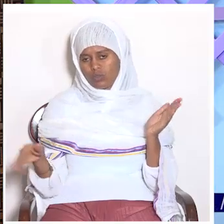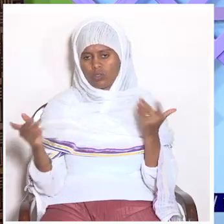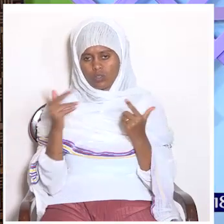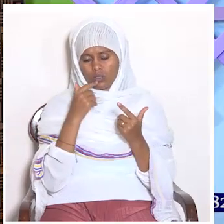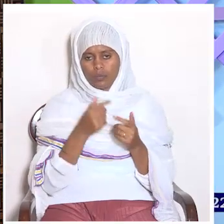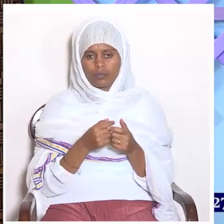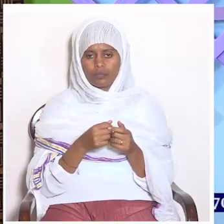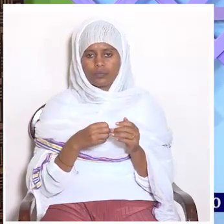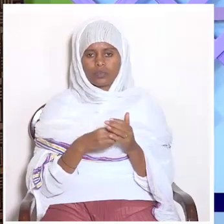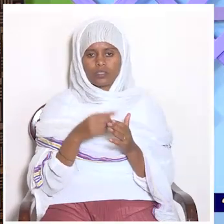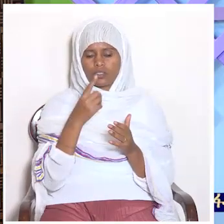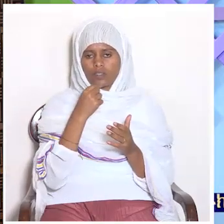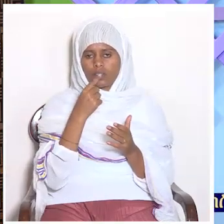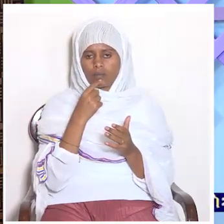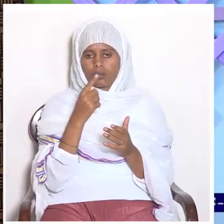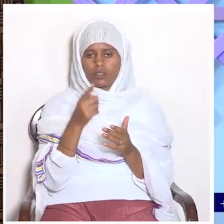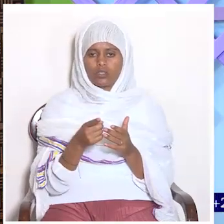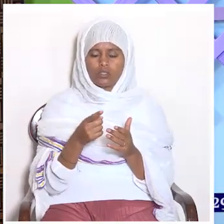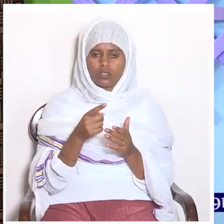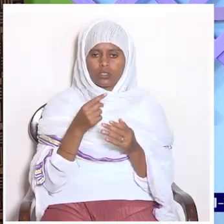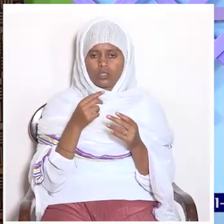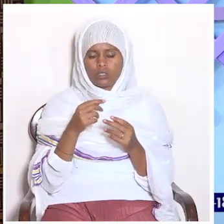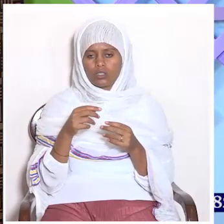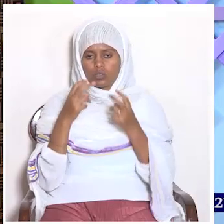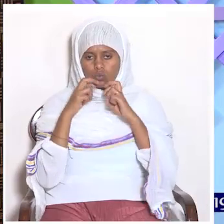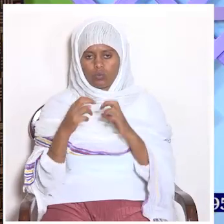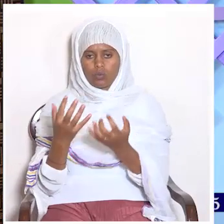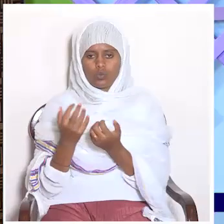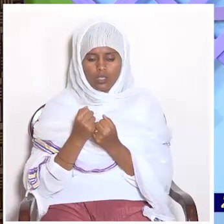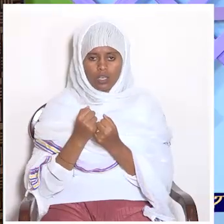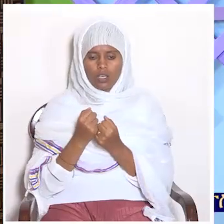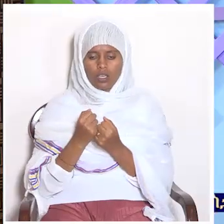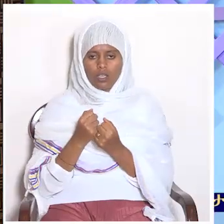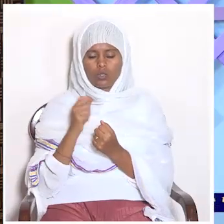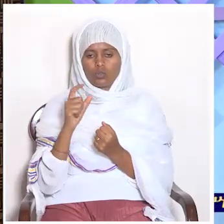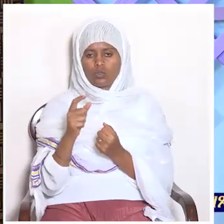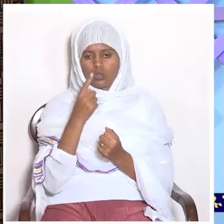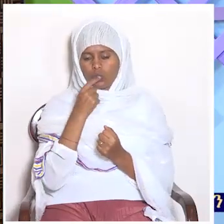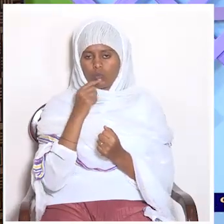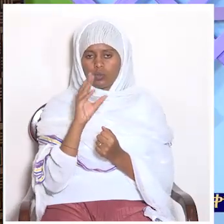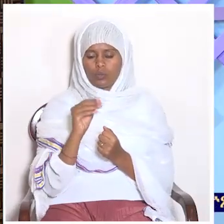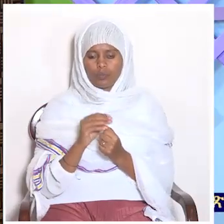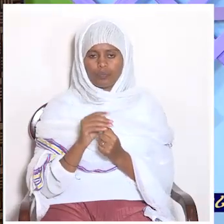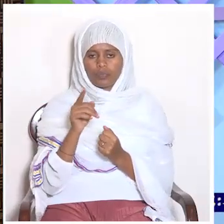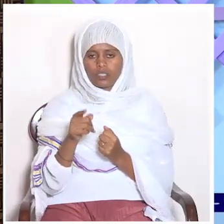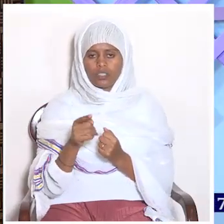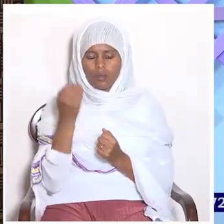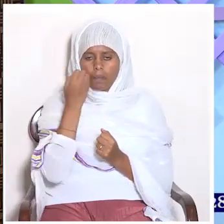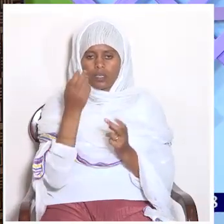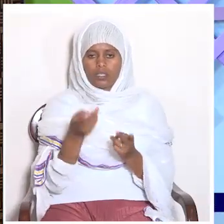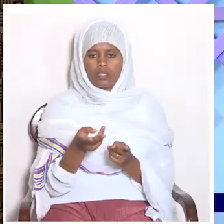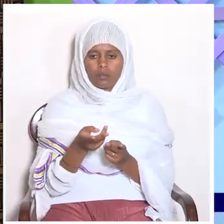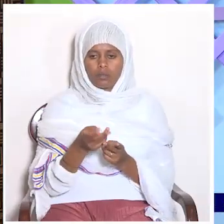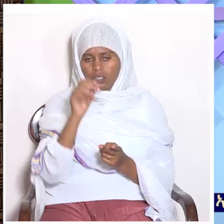كوينو فساسا ادبل سلازي ات دم اتي مسوغو دومون نرهو دلنا مسوغو نقبلو دومو ايو